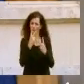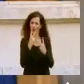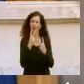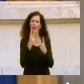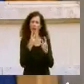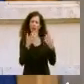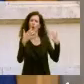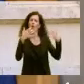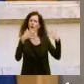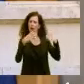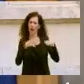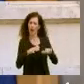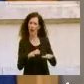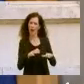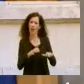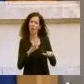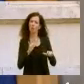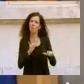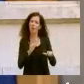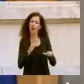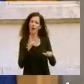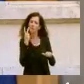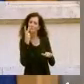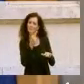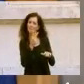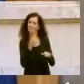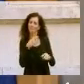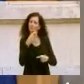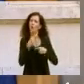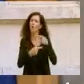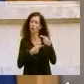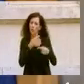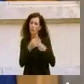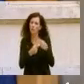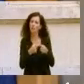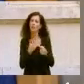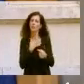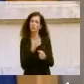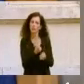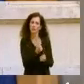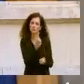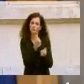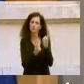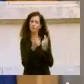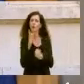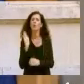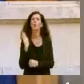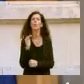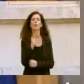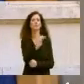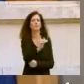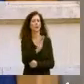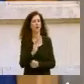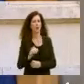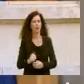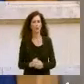continuano ovviamente ad essere registrati quotidianamente